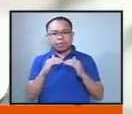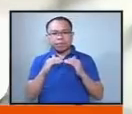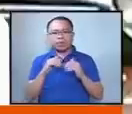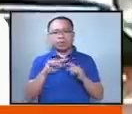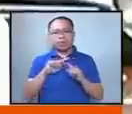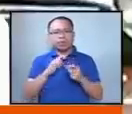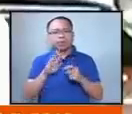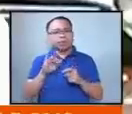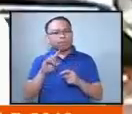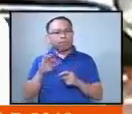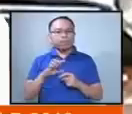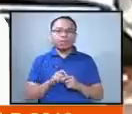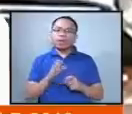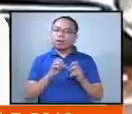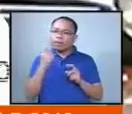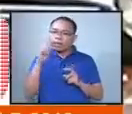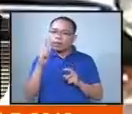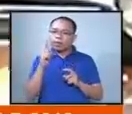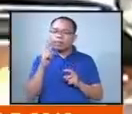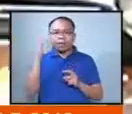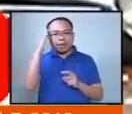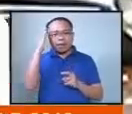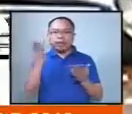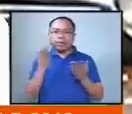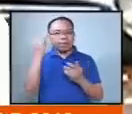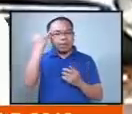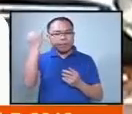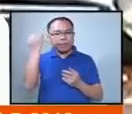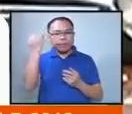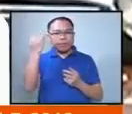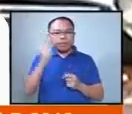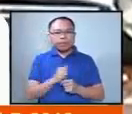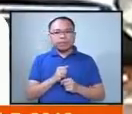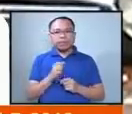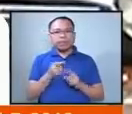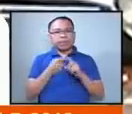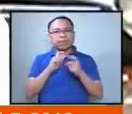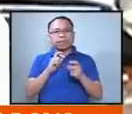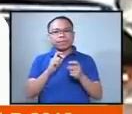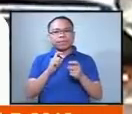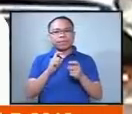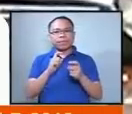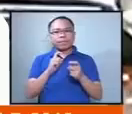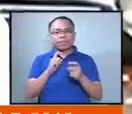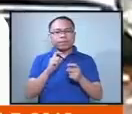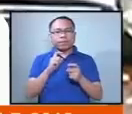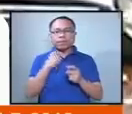bidders? Para matrack natin saan ang ideas na nanggaling sa